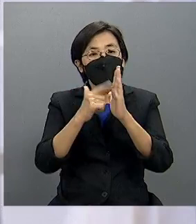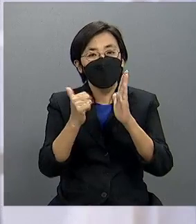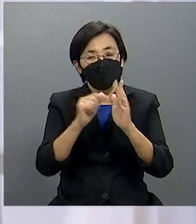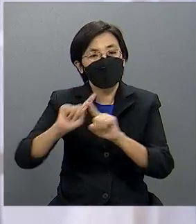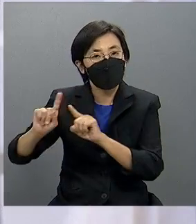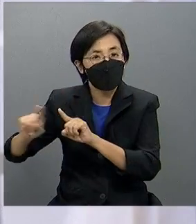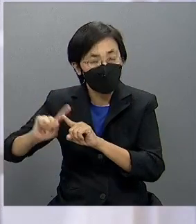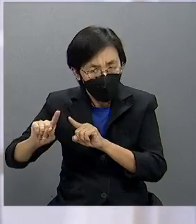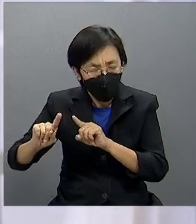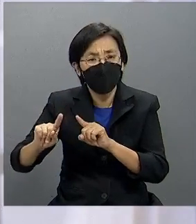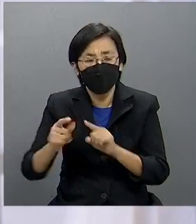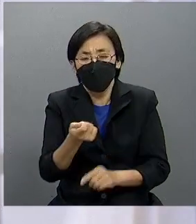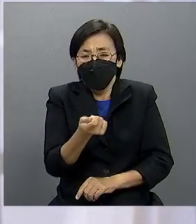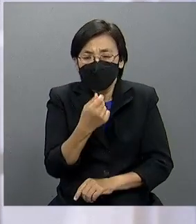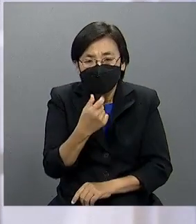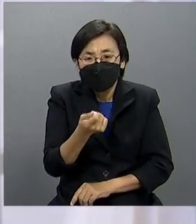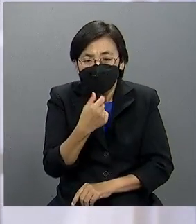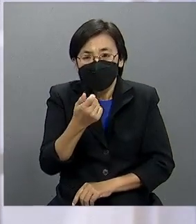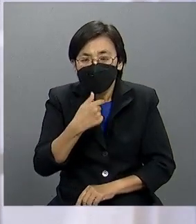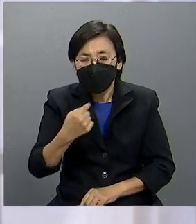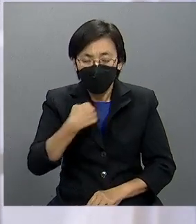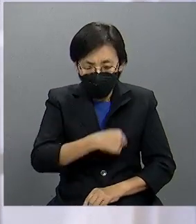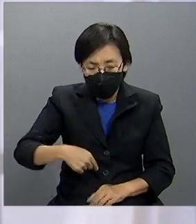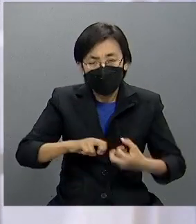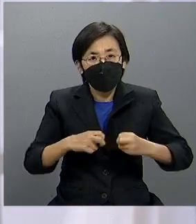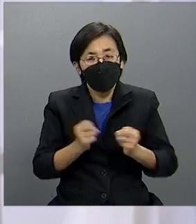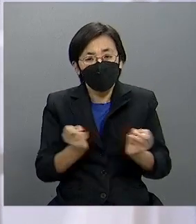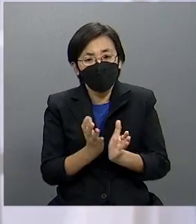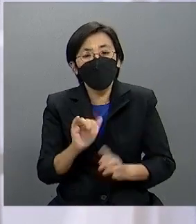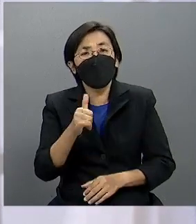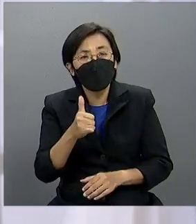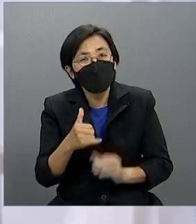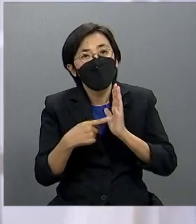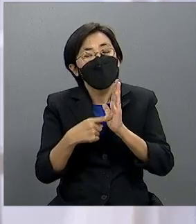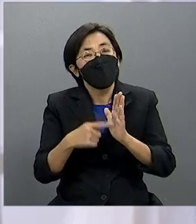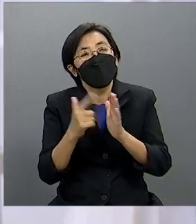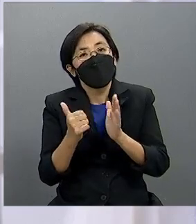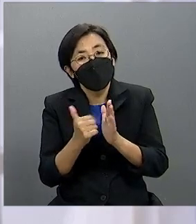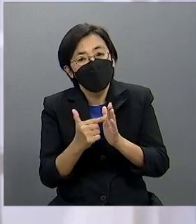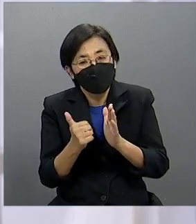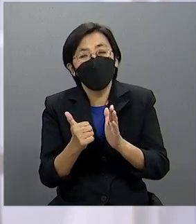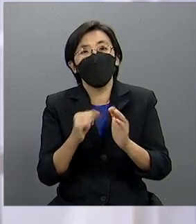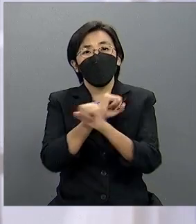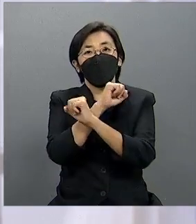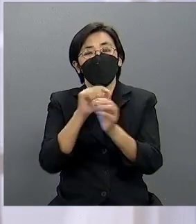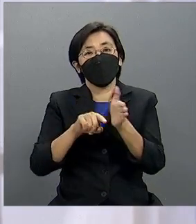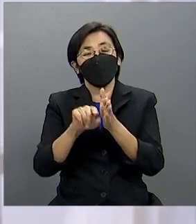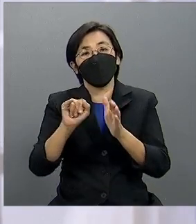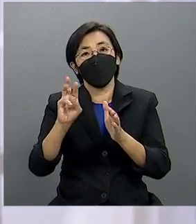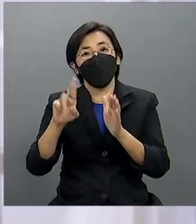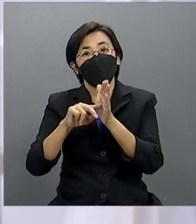างกายนะครับแล้วก็แน่นอนก่อนจะรับประทานยาอะไรโดยเฉพาะยาพวกต้านไวรัสนั้นก็ต้องเช็คค่าตับค่าไตด้วยเพื่อสุขภาพของคุณผู้ชม